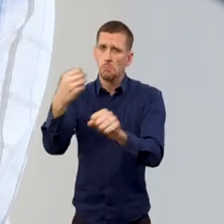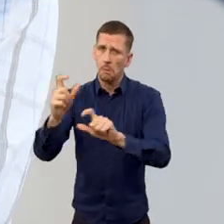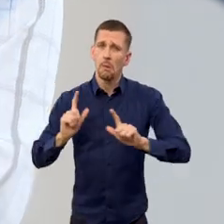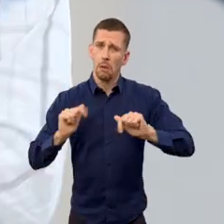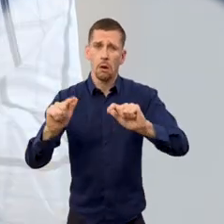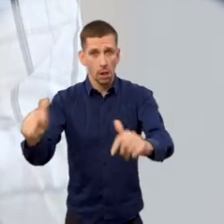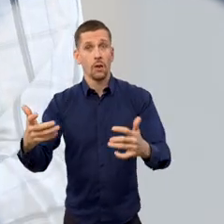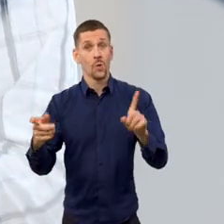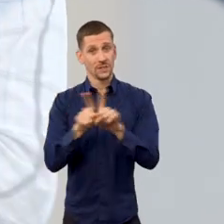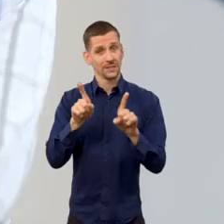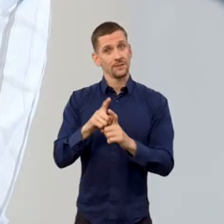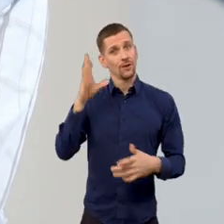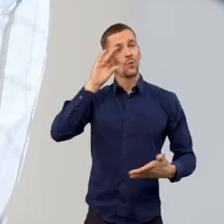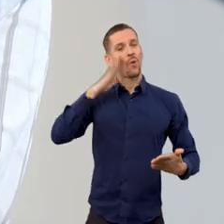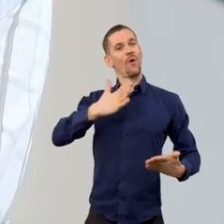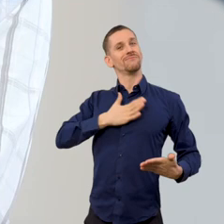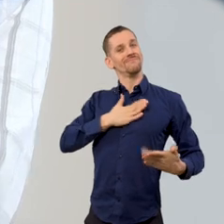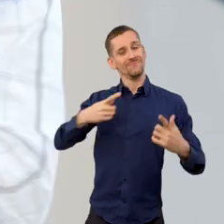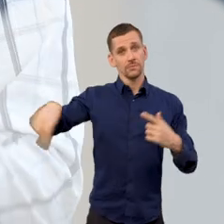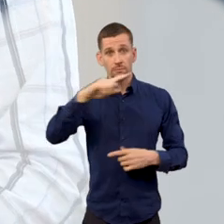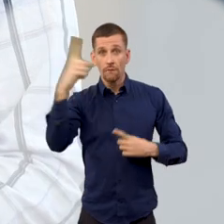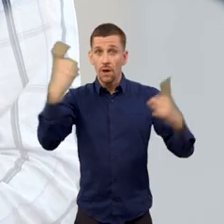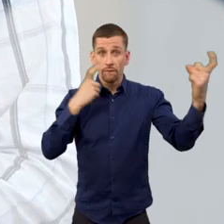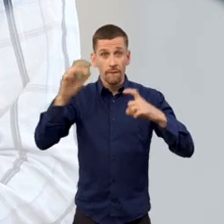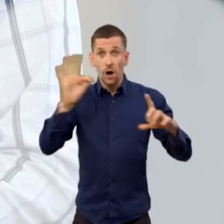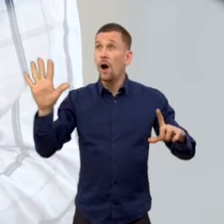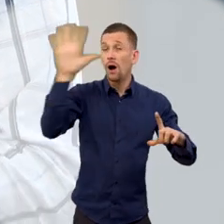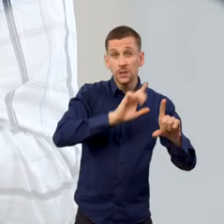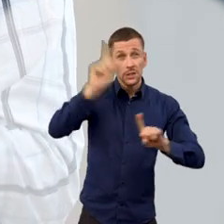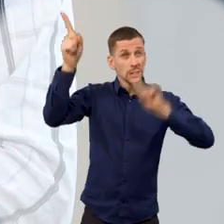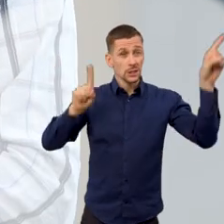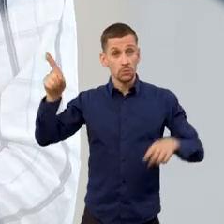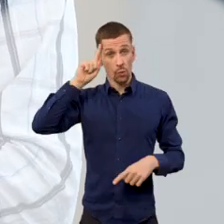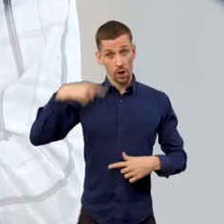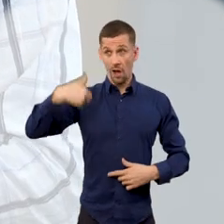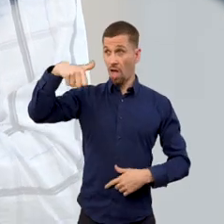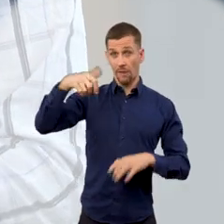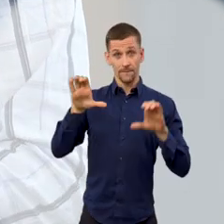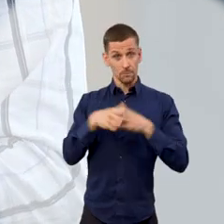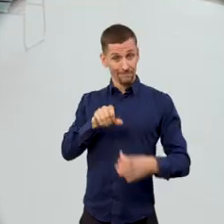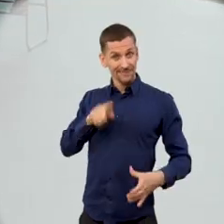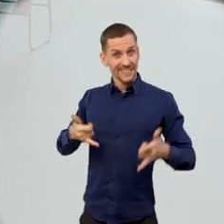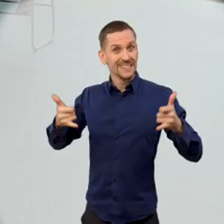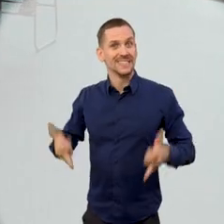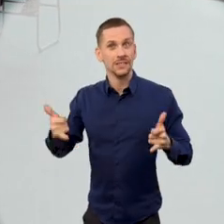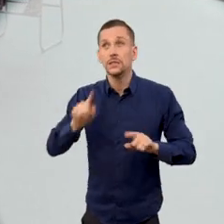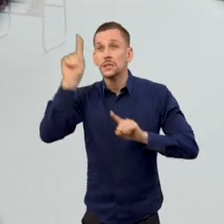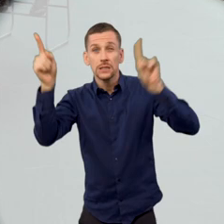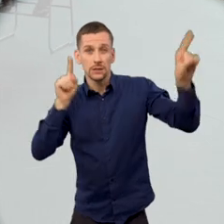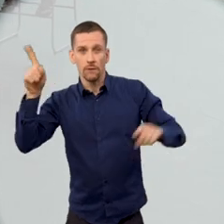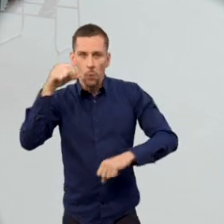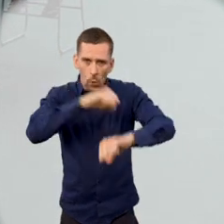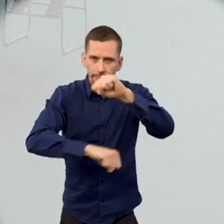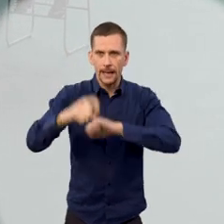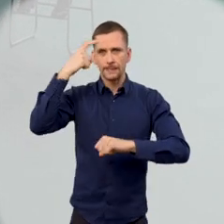sorties positives. Le point sur lequel on travaille, c'est la localisation de nos étudiants, puisqu'on est la seule école en France à le faire. Donc, du coup, on a